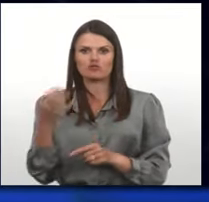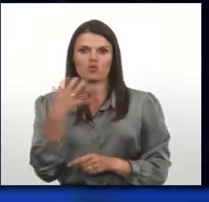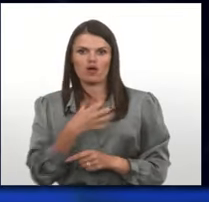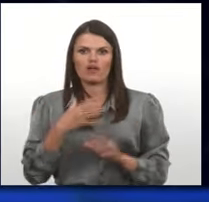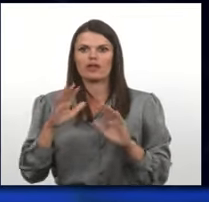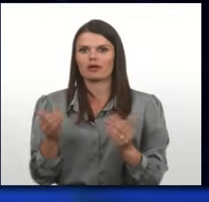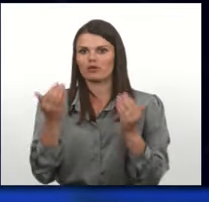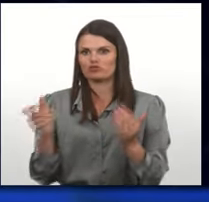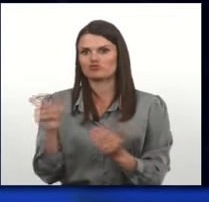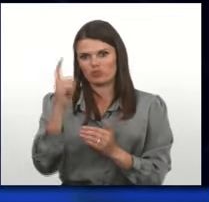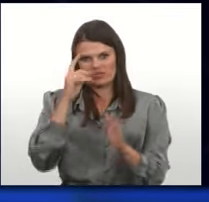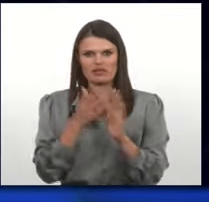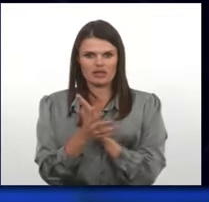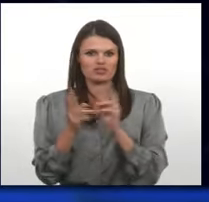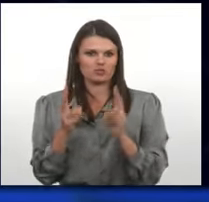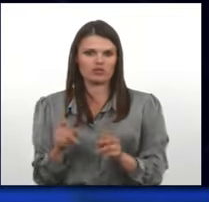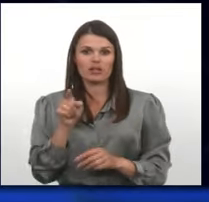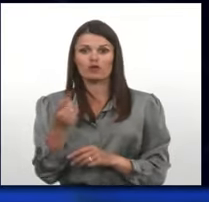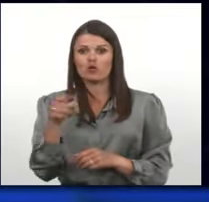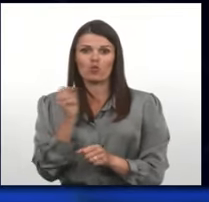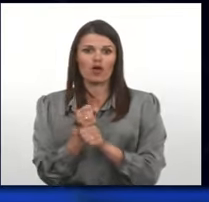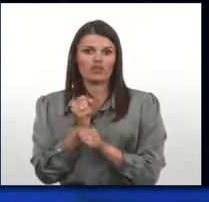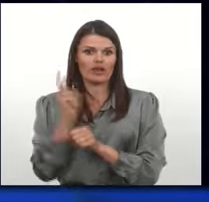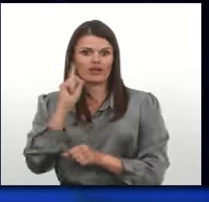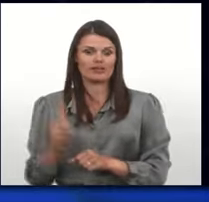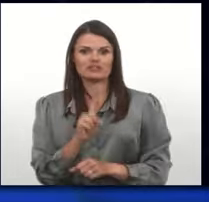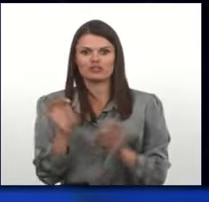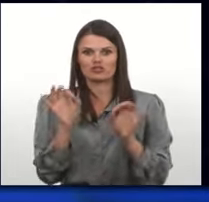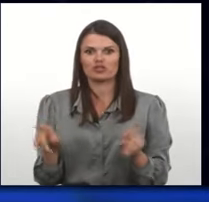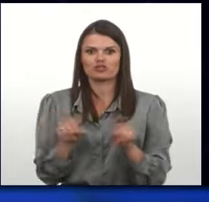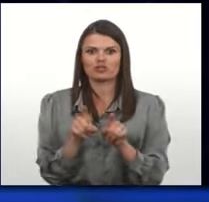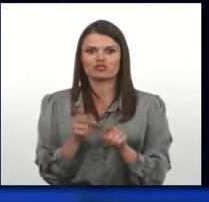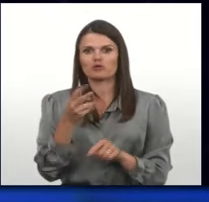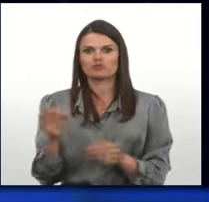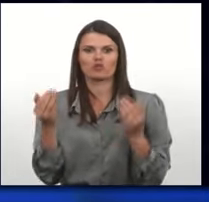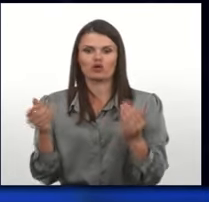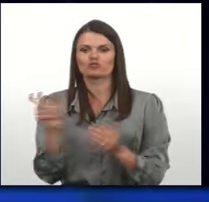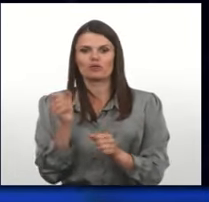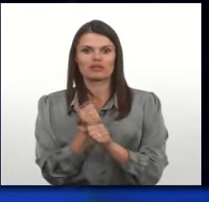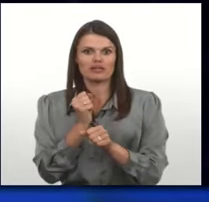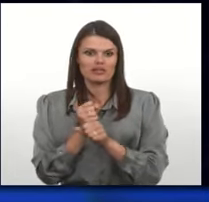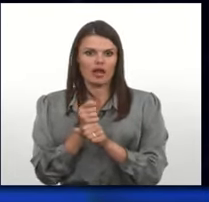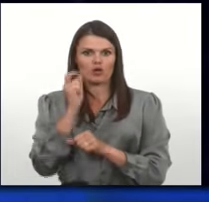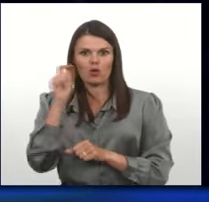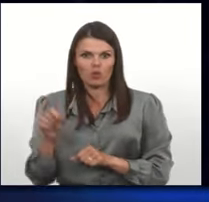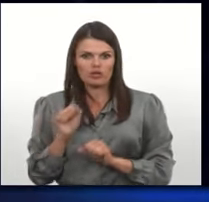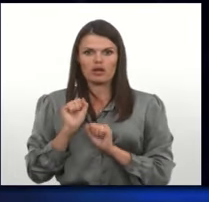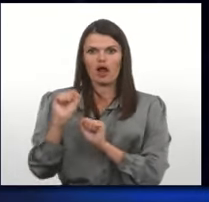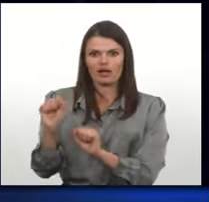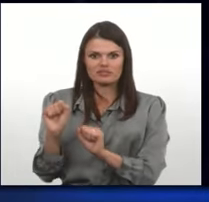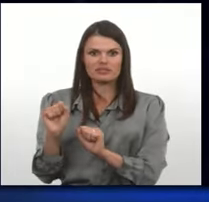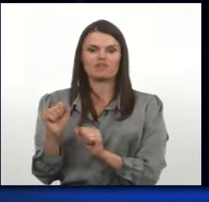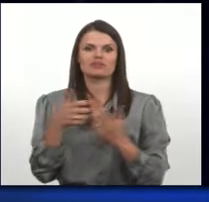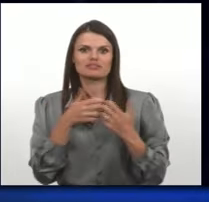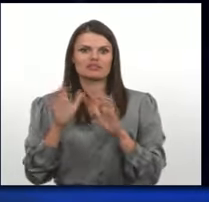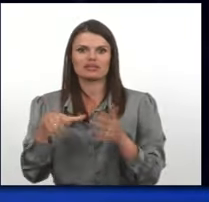šobrīd jāapzinās, ka tas, ko dara Izraela, ir tieši tas pats, ko šobrīd dara Ukraina. Aizstāvās,